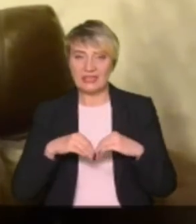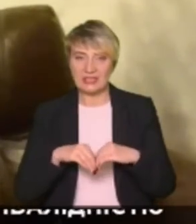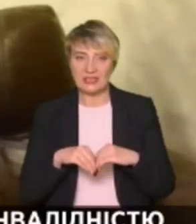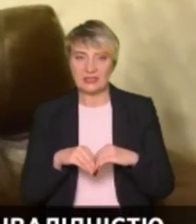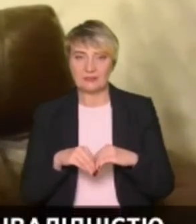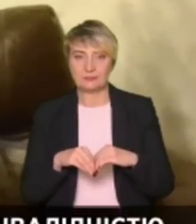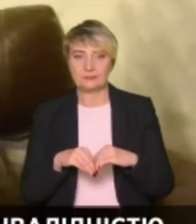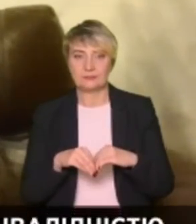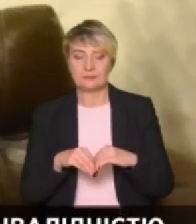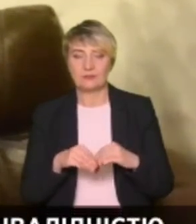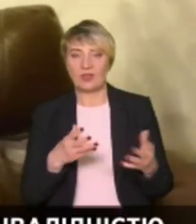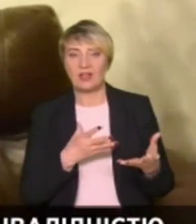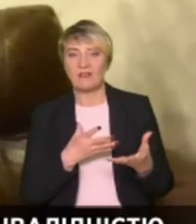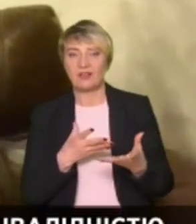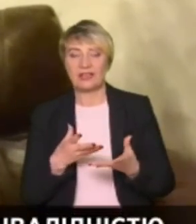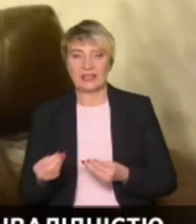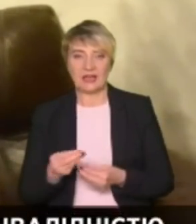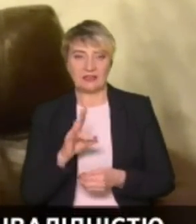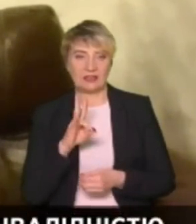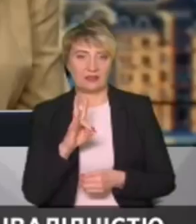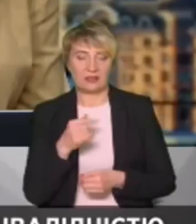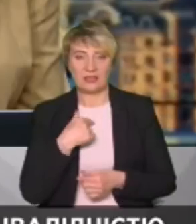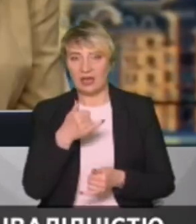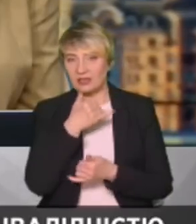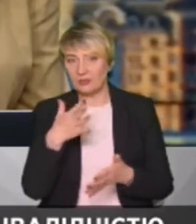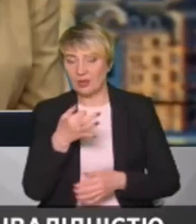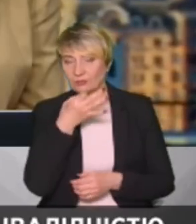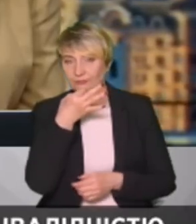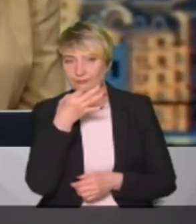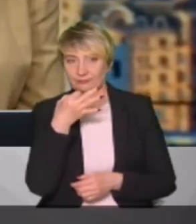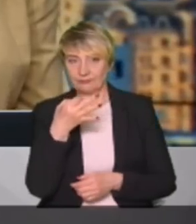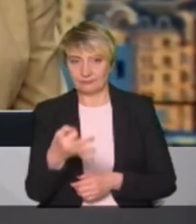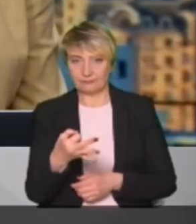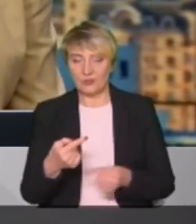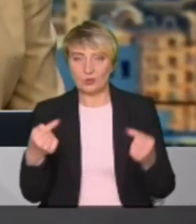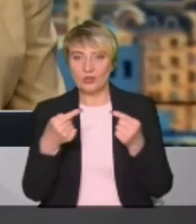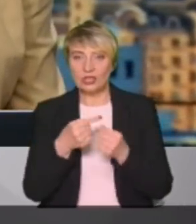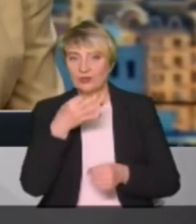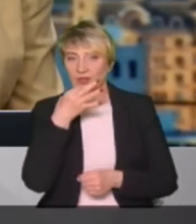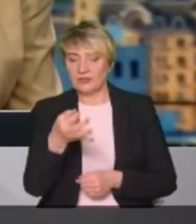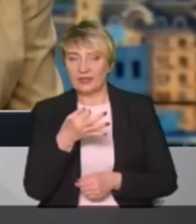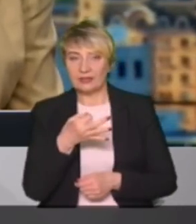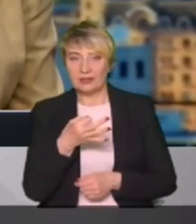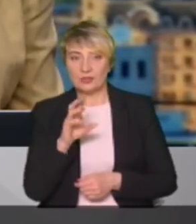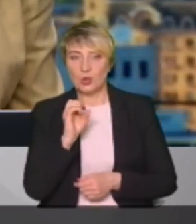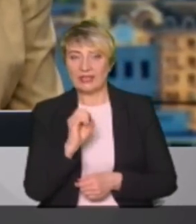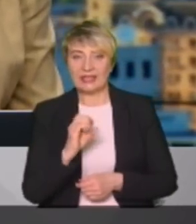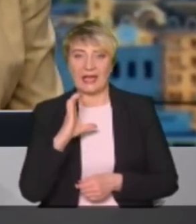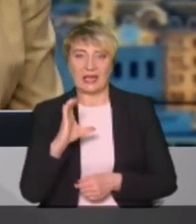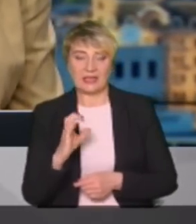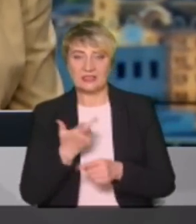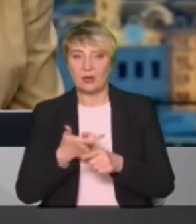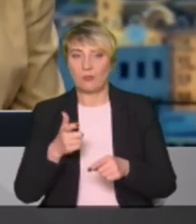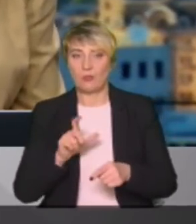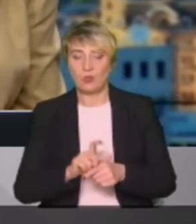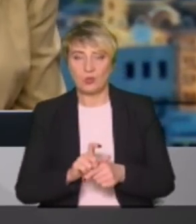это влияет на умы. Так что я не могу однозначного ответа вам дать, что Евросоюз – это более эффективно, а